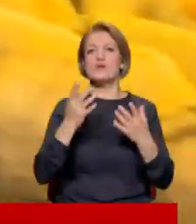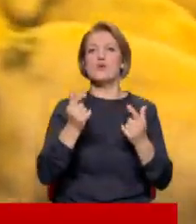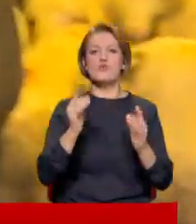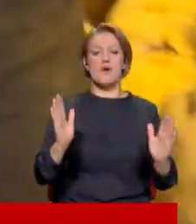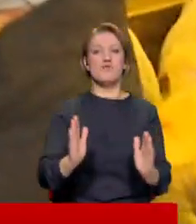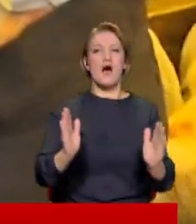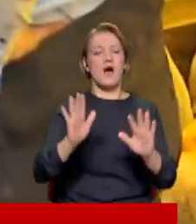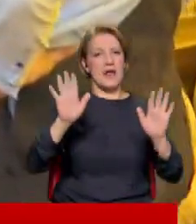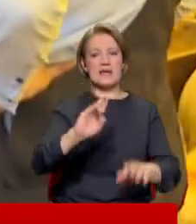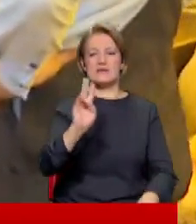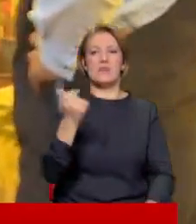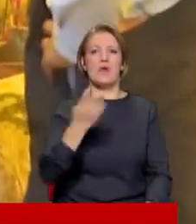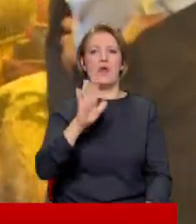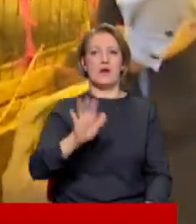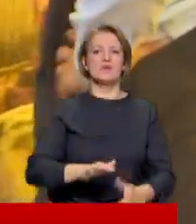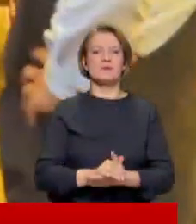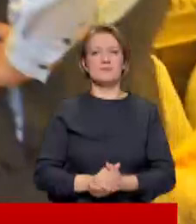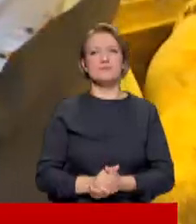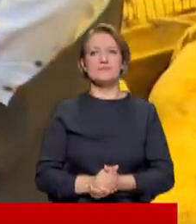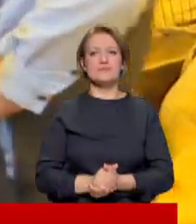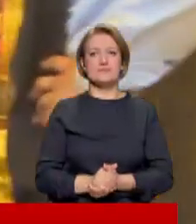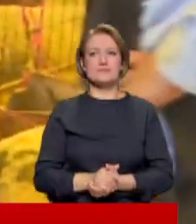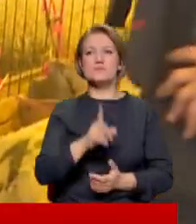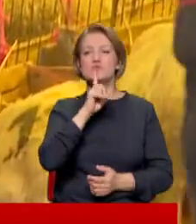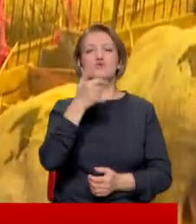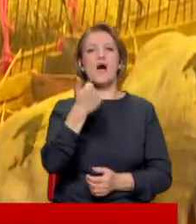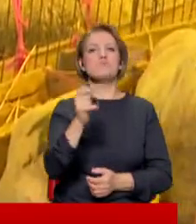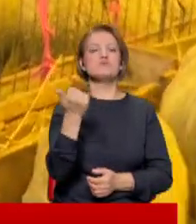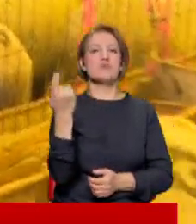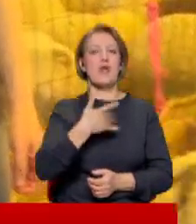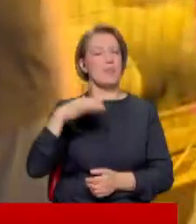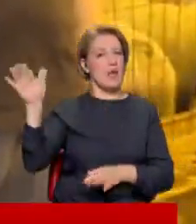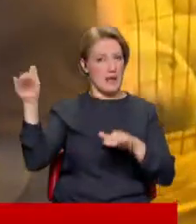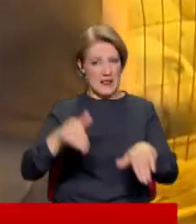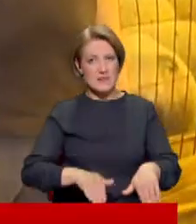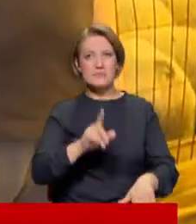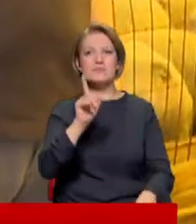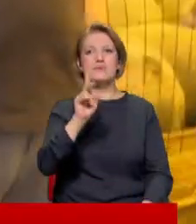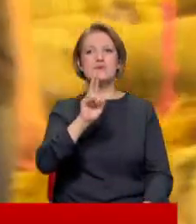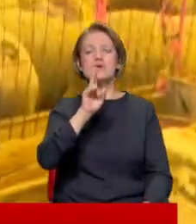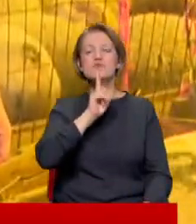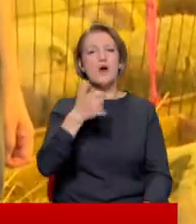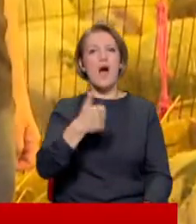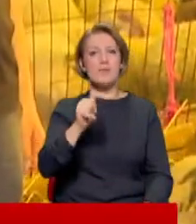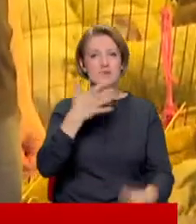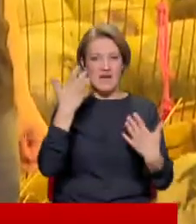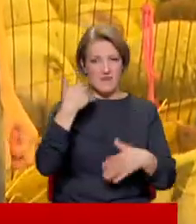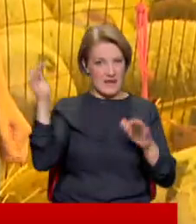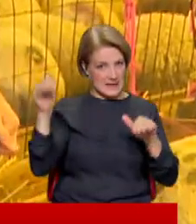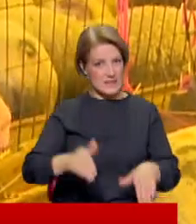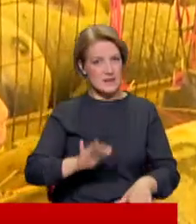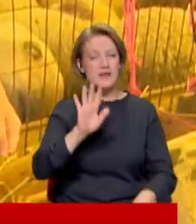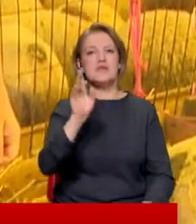Ufak boylar kaldı. 20 tane falan. 20 tane. Evet. 160 tane getirdim. 120 tane kaldı. 160 hayvan getirdiniz, 20